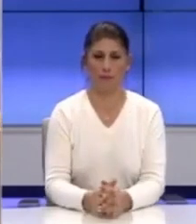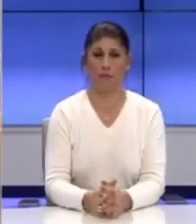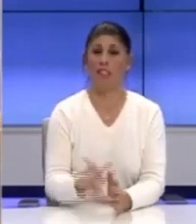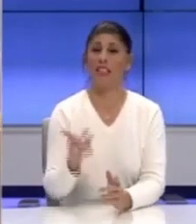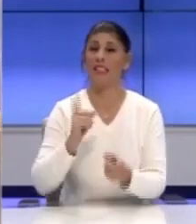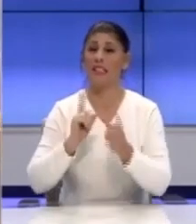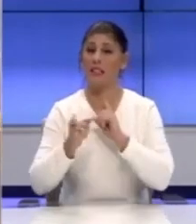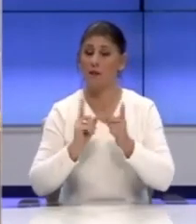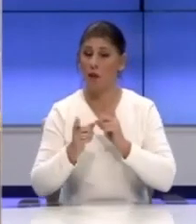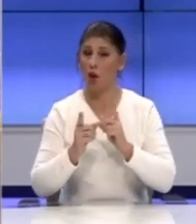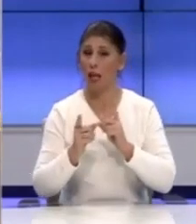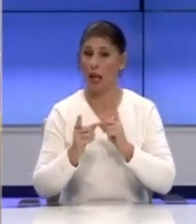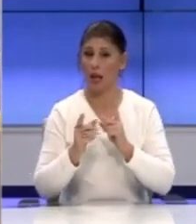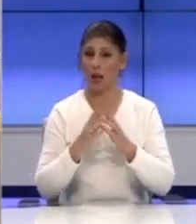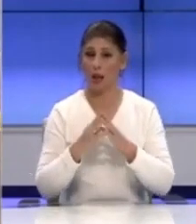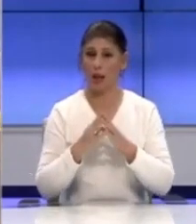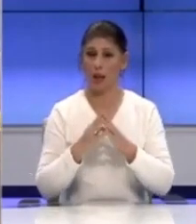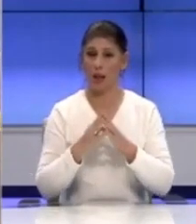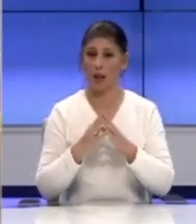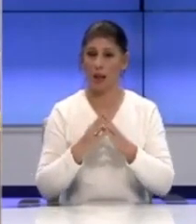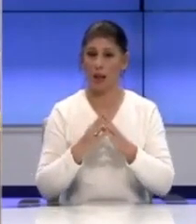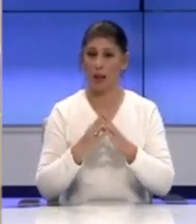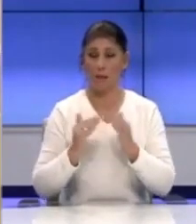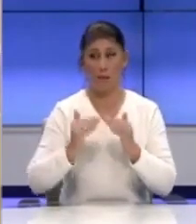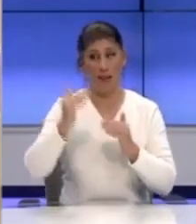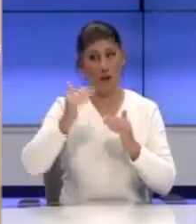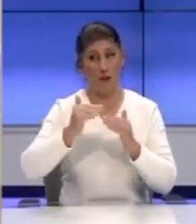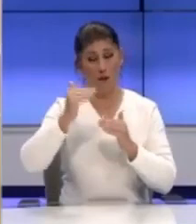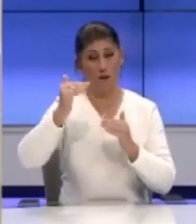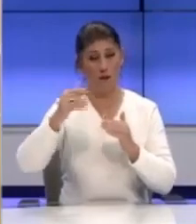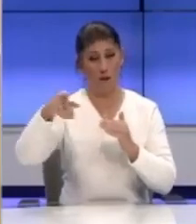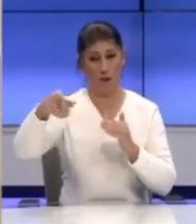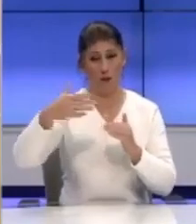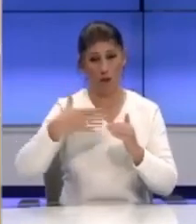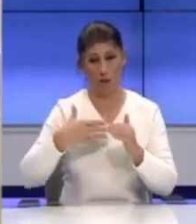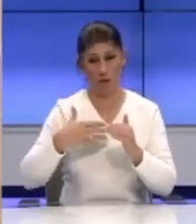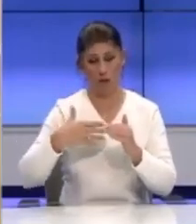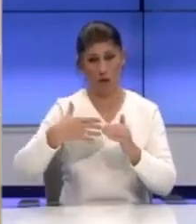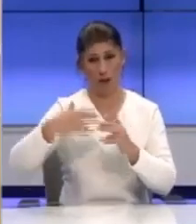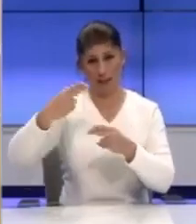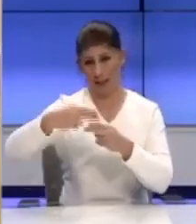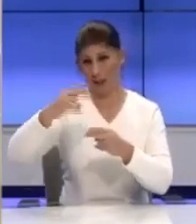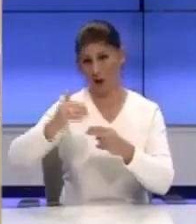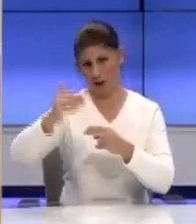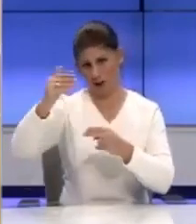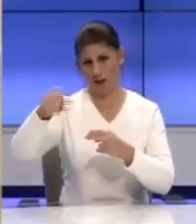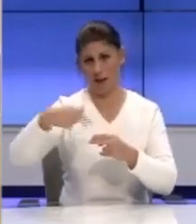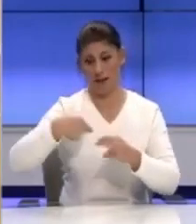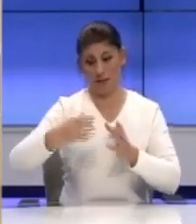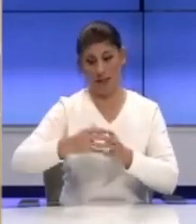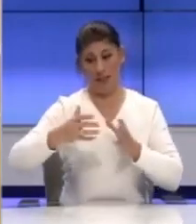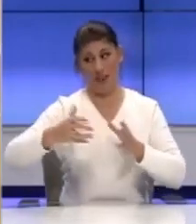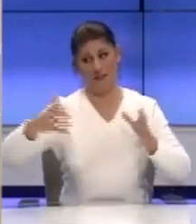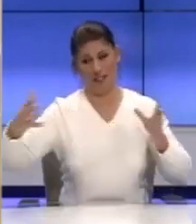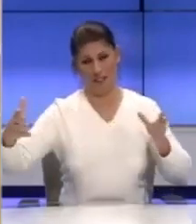Τη συμφωνία με το βόρειο γειτονά μας. Εμείς είμαστε αυτοί οι οποίοι διευρύναμε.